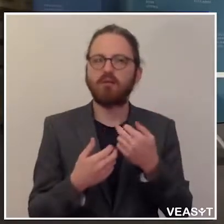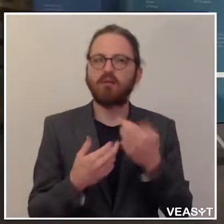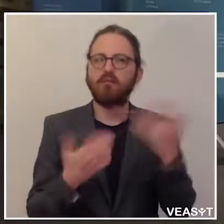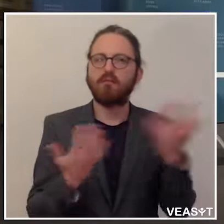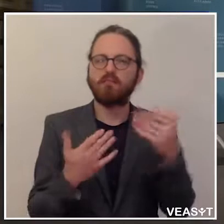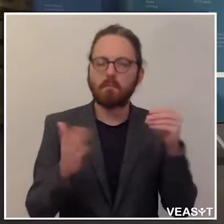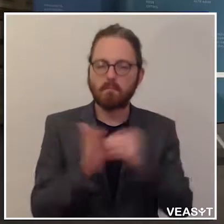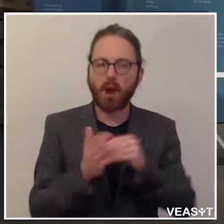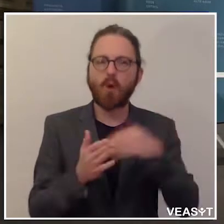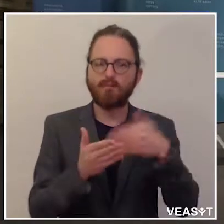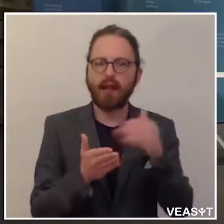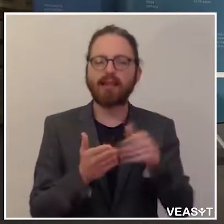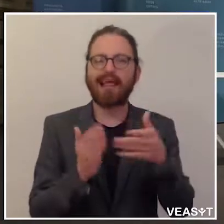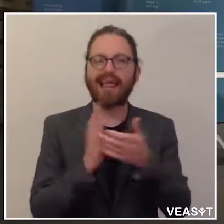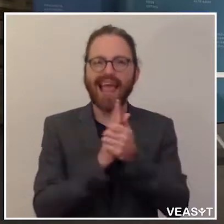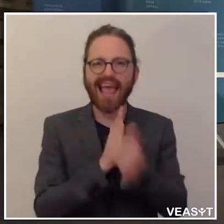commissione